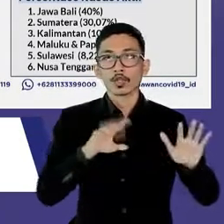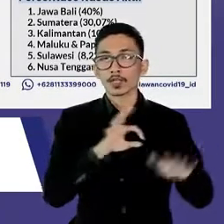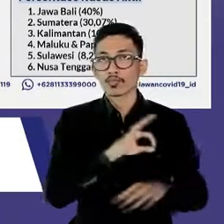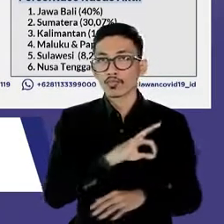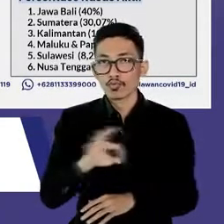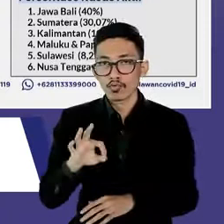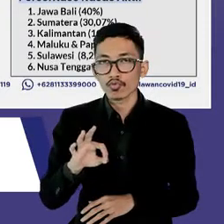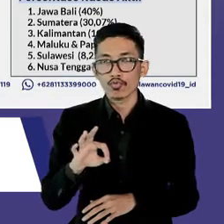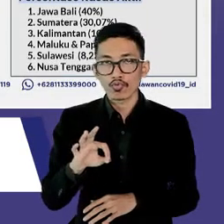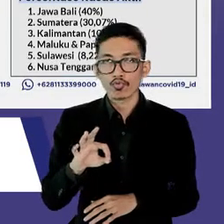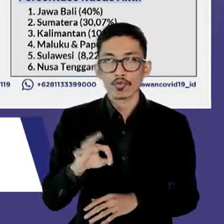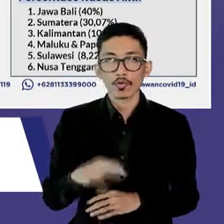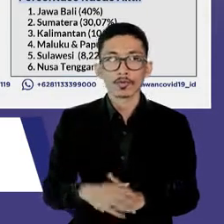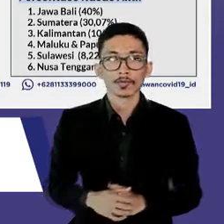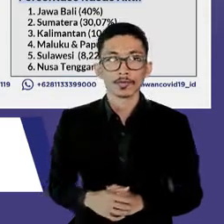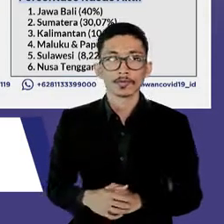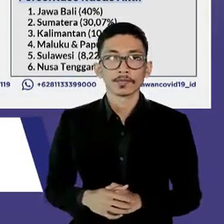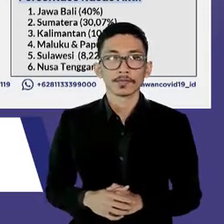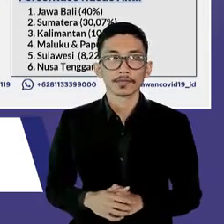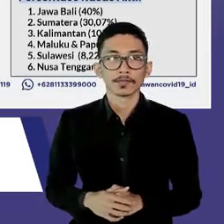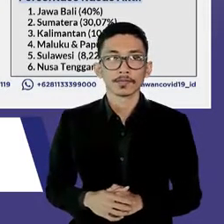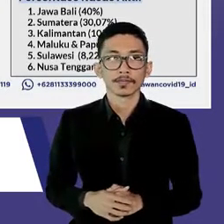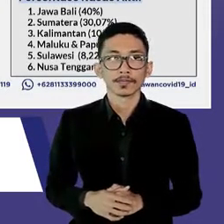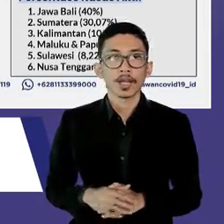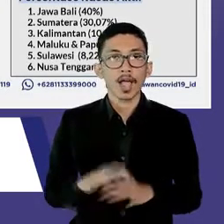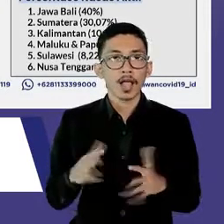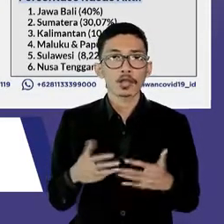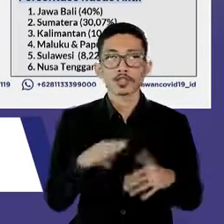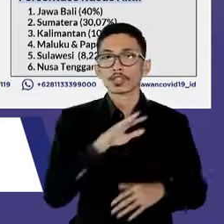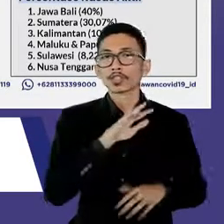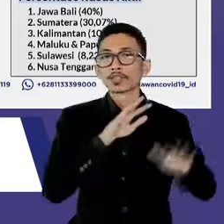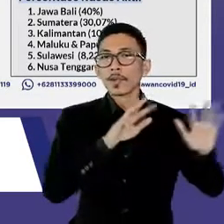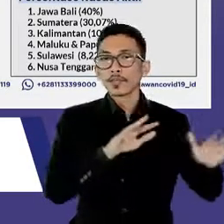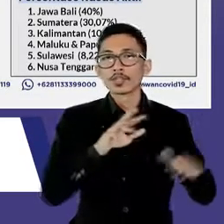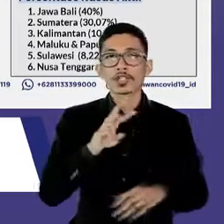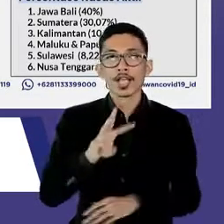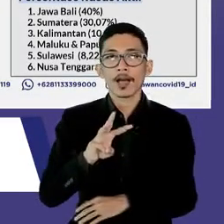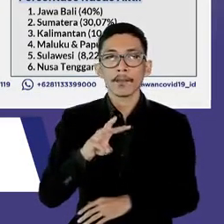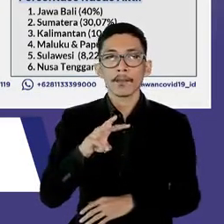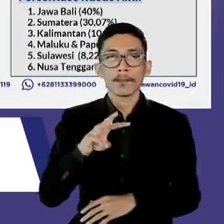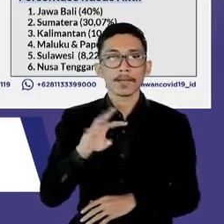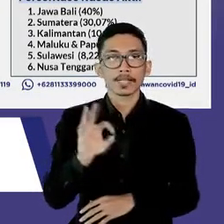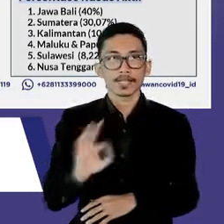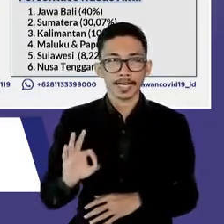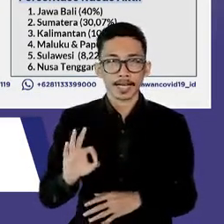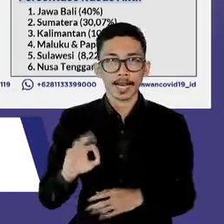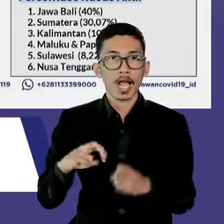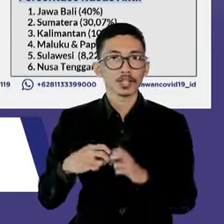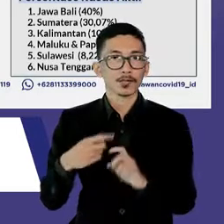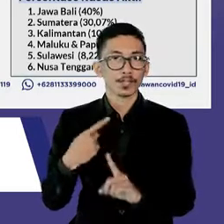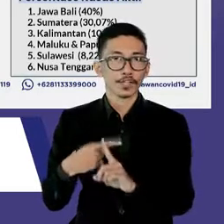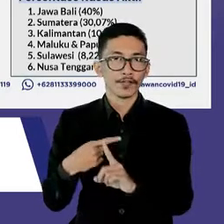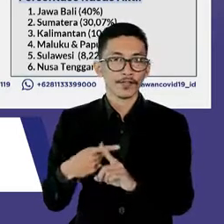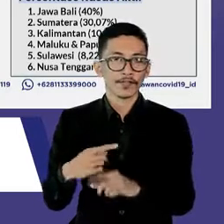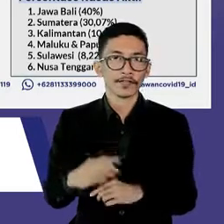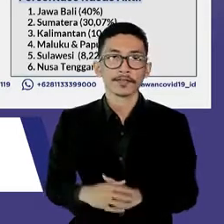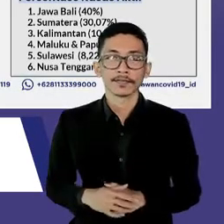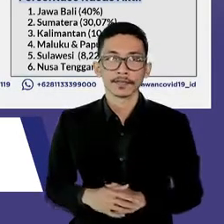1346 kasus atau 93,2 83 persen dari total kasus positif